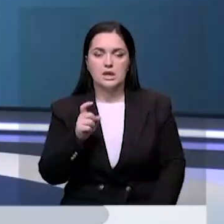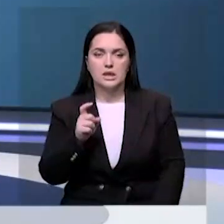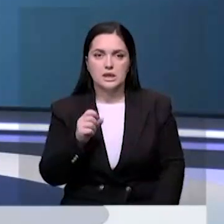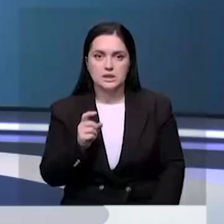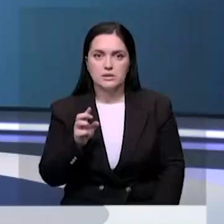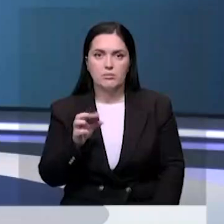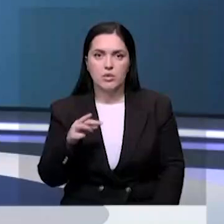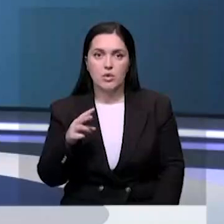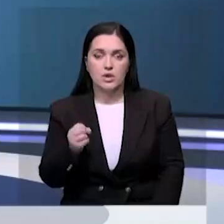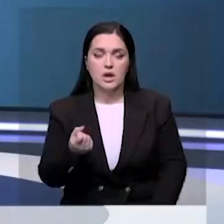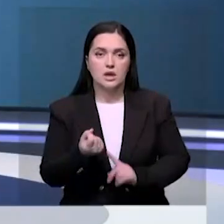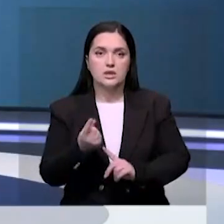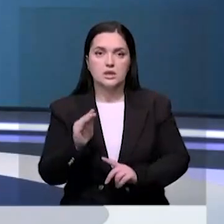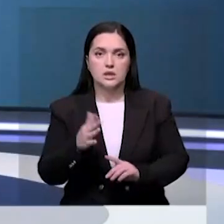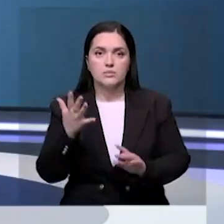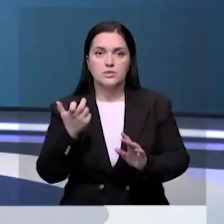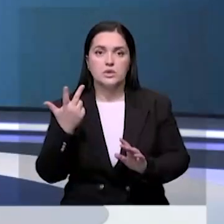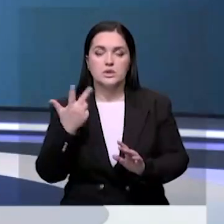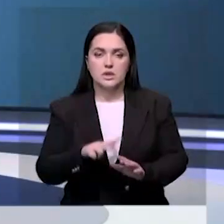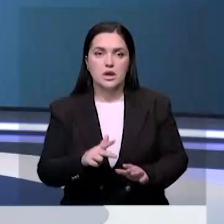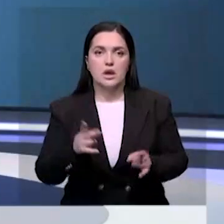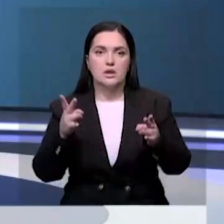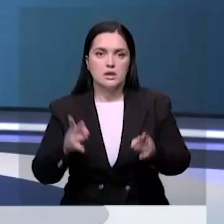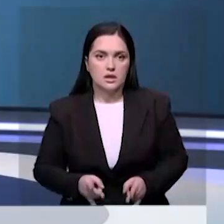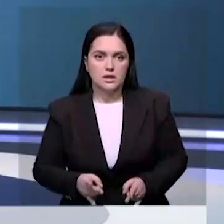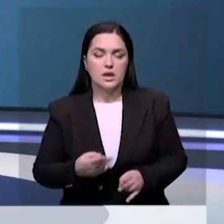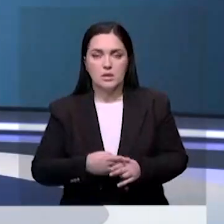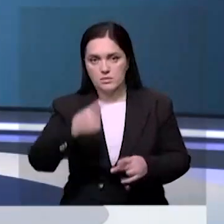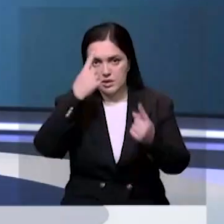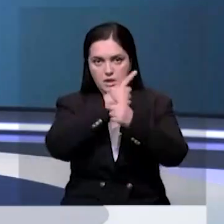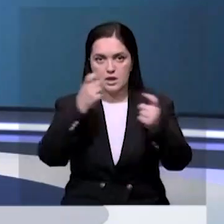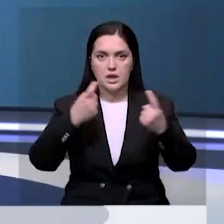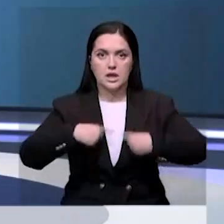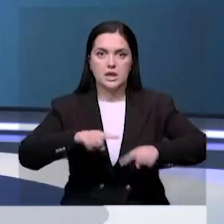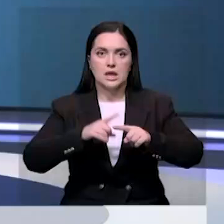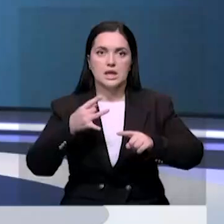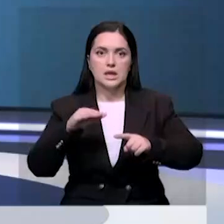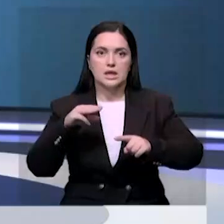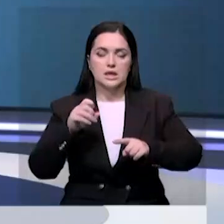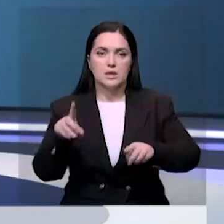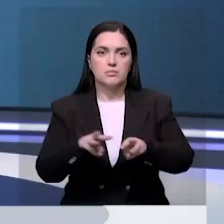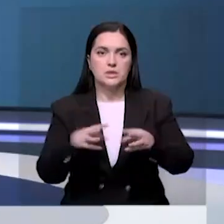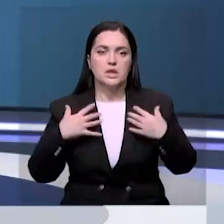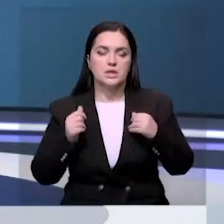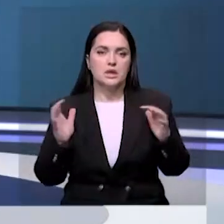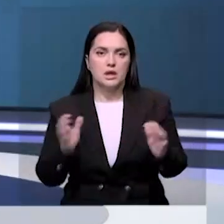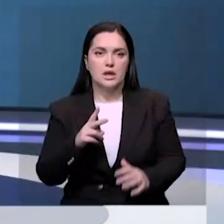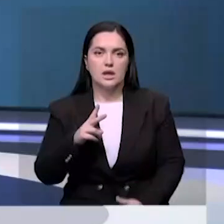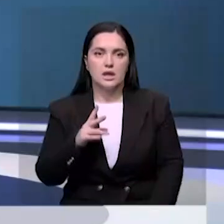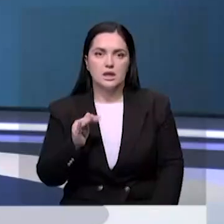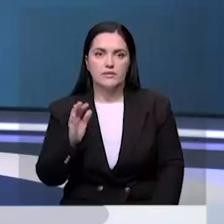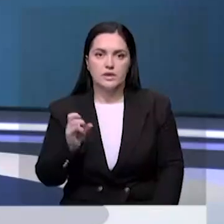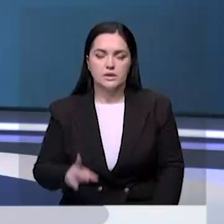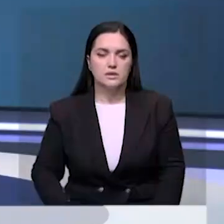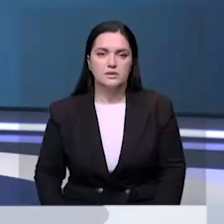Хезболла. Еще 11530 человек получили ранения. Об этом сообщает агентство Reuters со ссылкой на Министерство